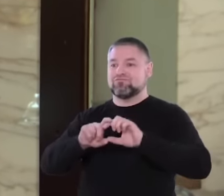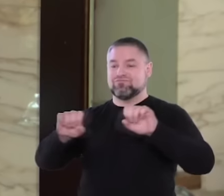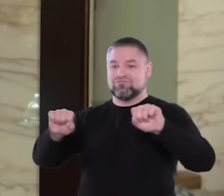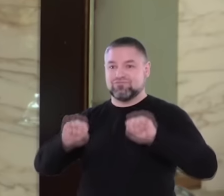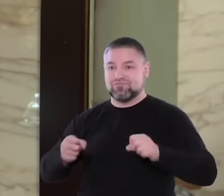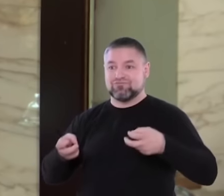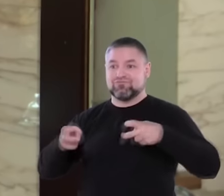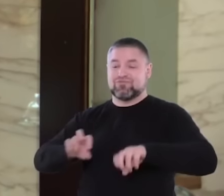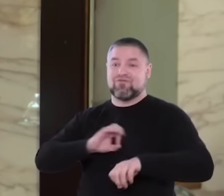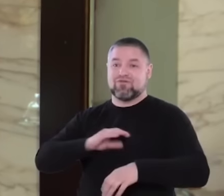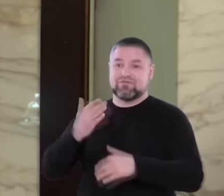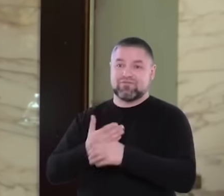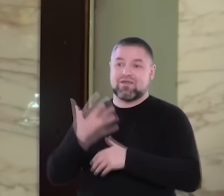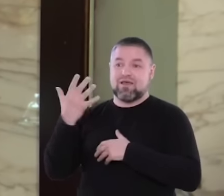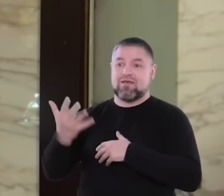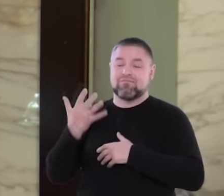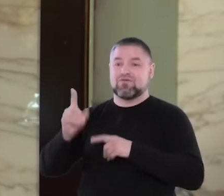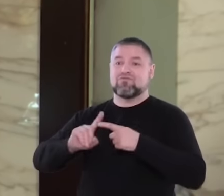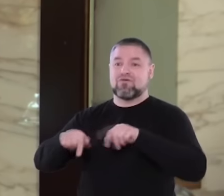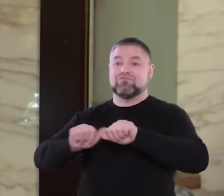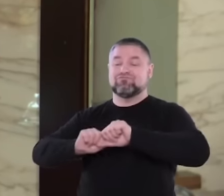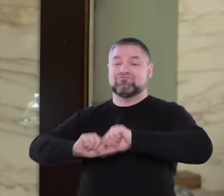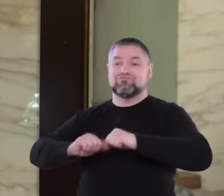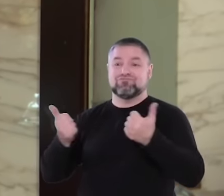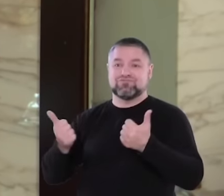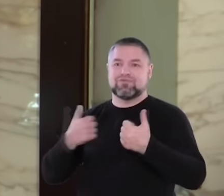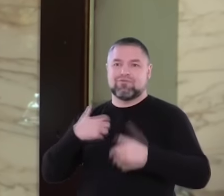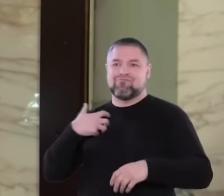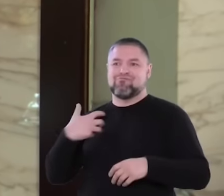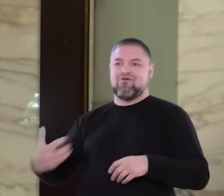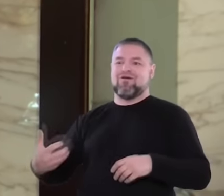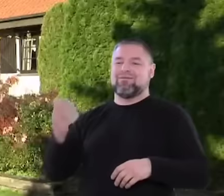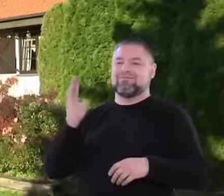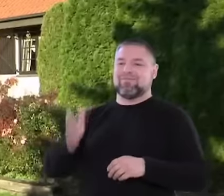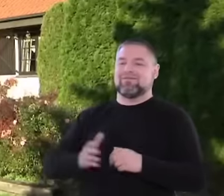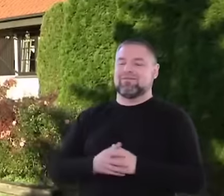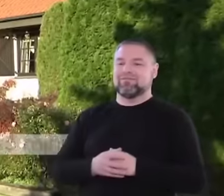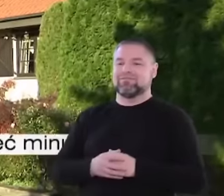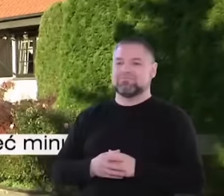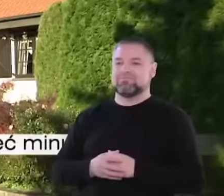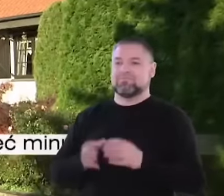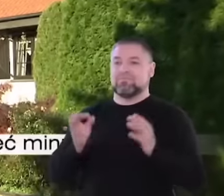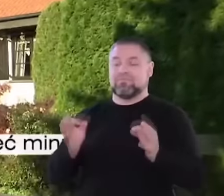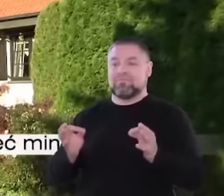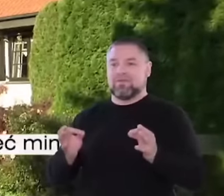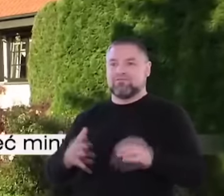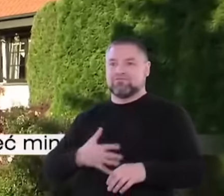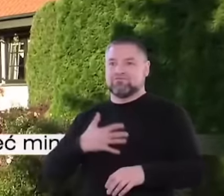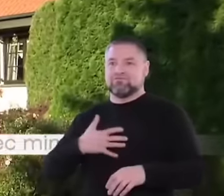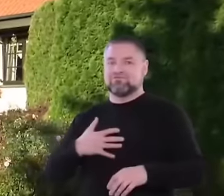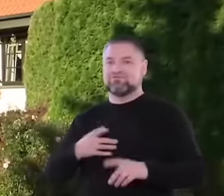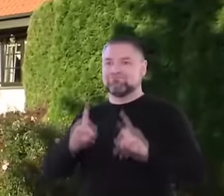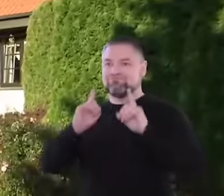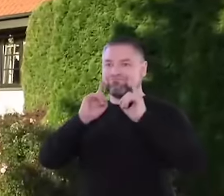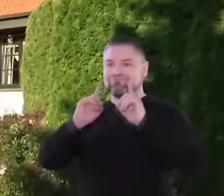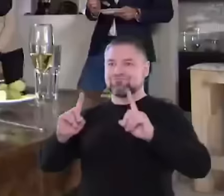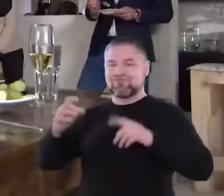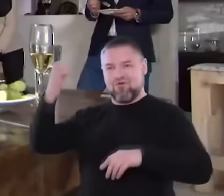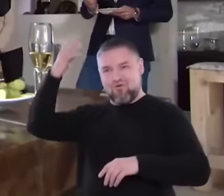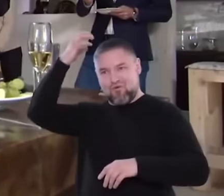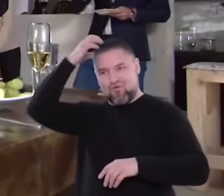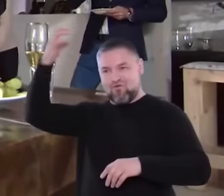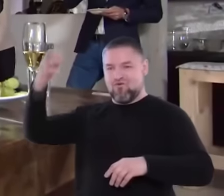może założę jakąś firmę, a za 5 lat się rozwiodę i będę wolny i bogaty. Teraz Paweł poczuł się jak prawdziwy król